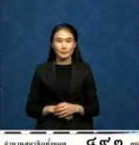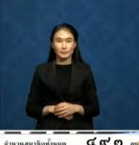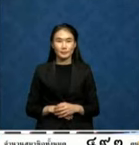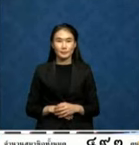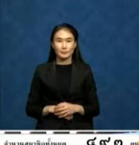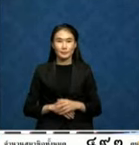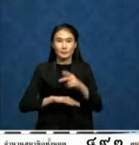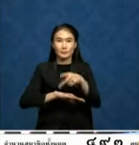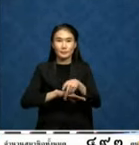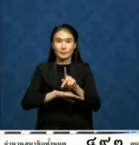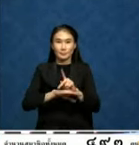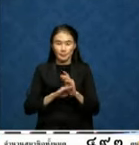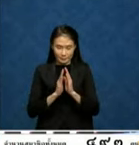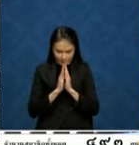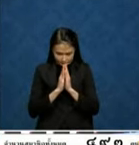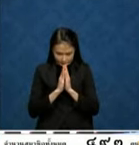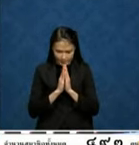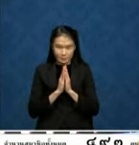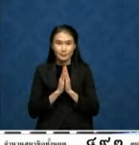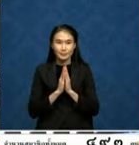ท่านประธานที่เคารพ